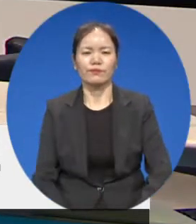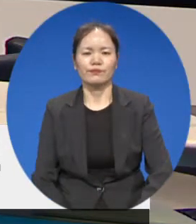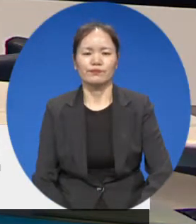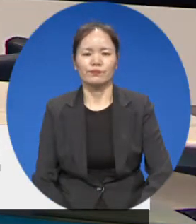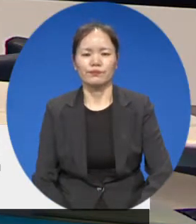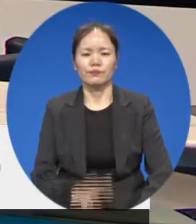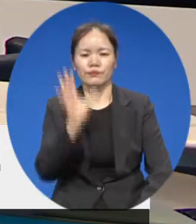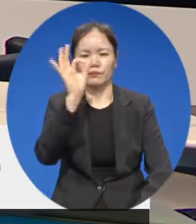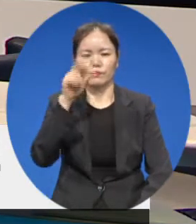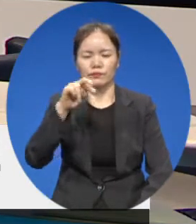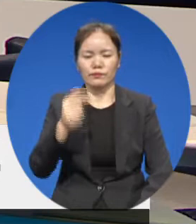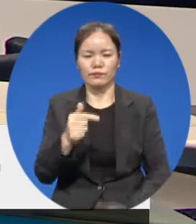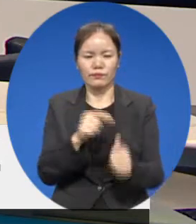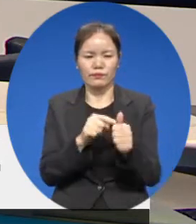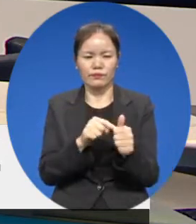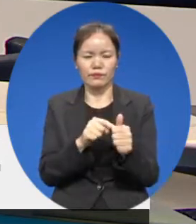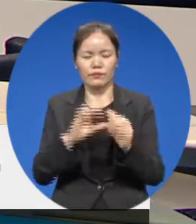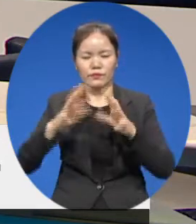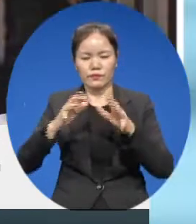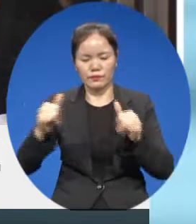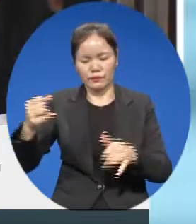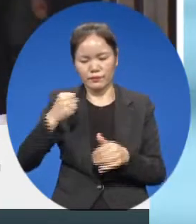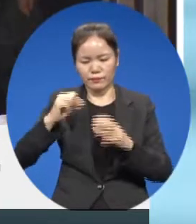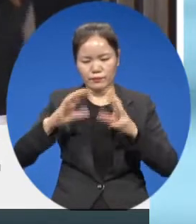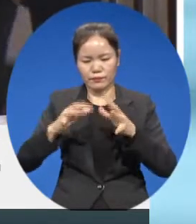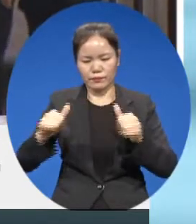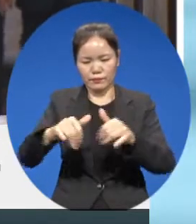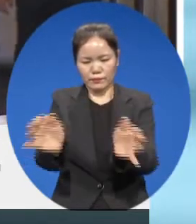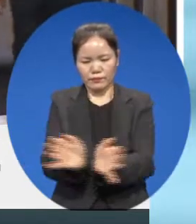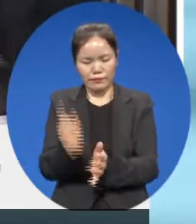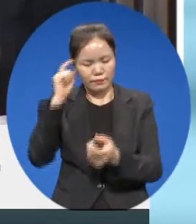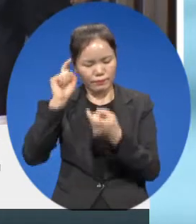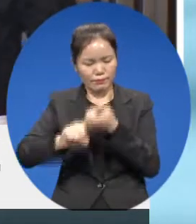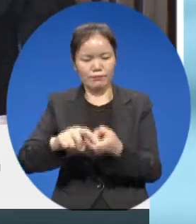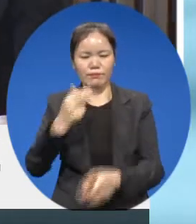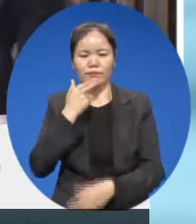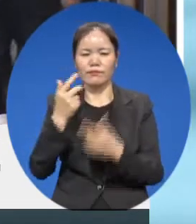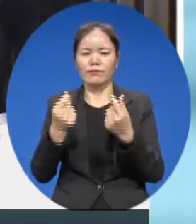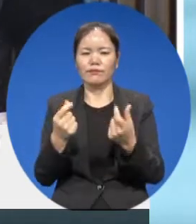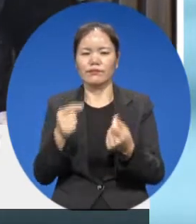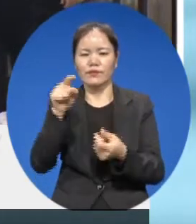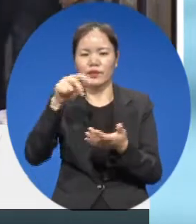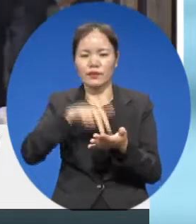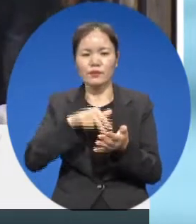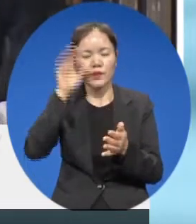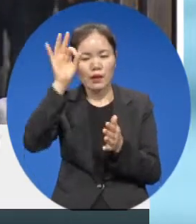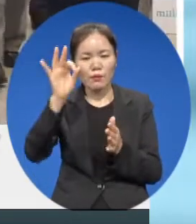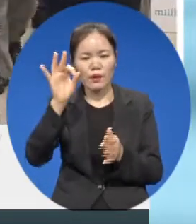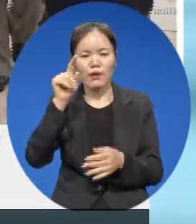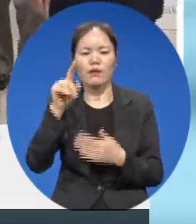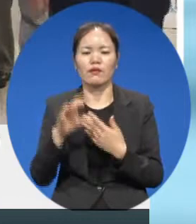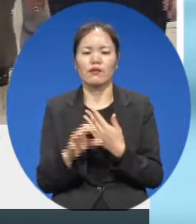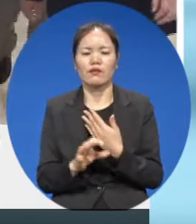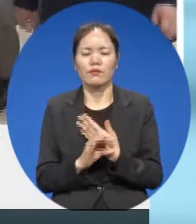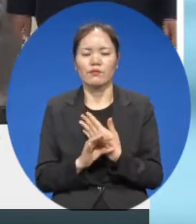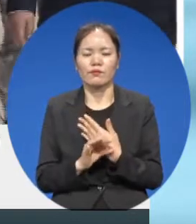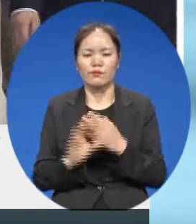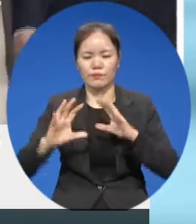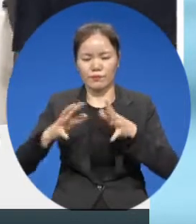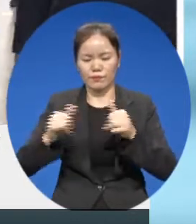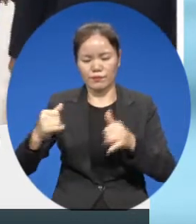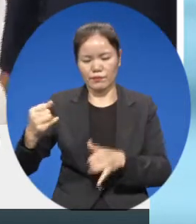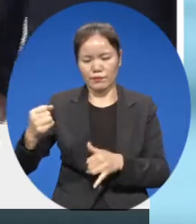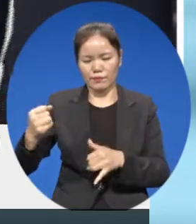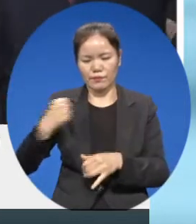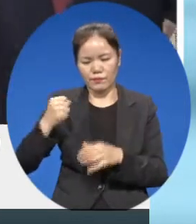윤석렬 총장은 지금 국민의 이미라 국민의 당의 관심이 별로 없는 것 같아요 4 그런 차원에서 본다고 하면 지금 국민의 당이나 국민의